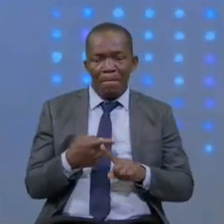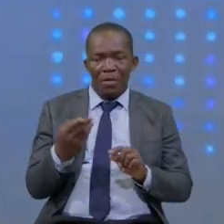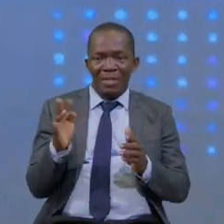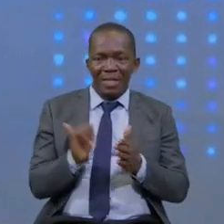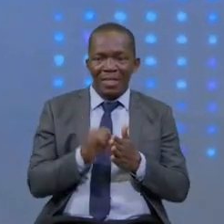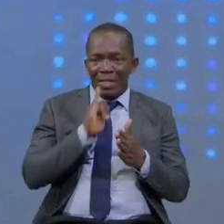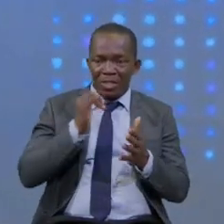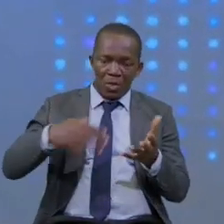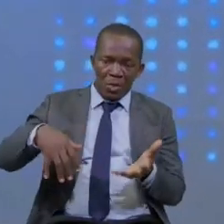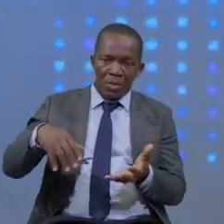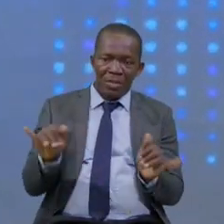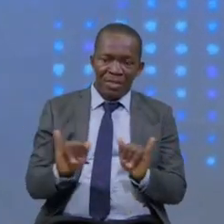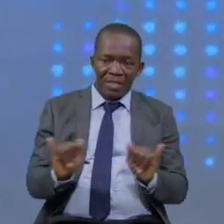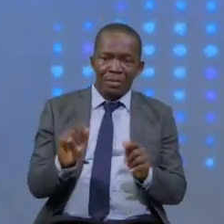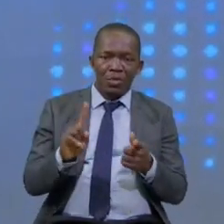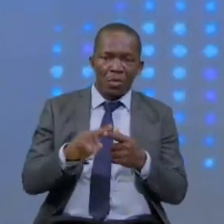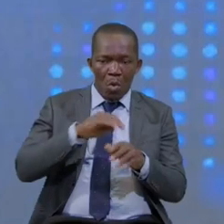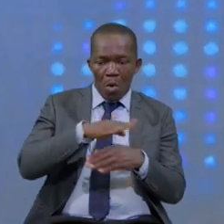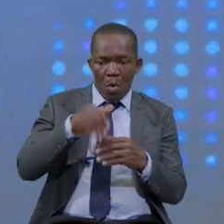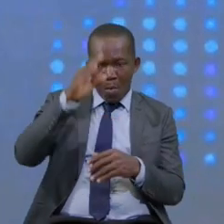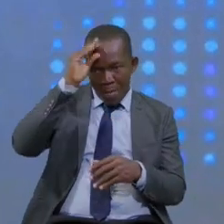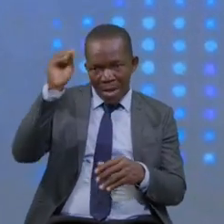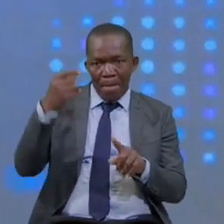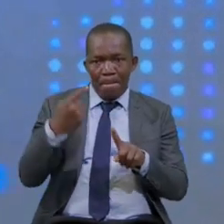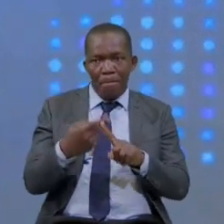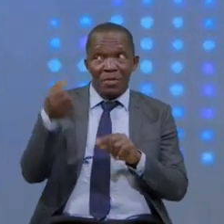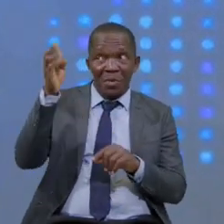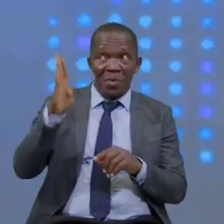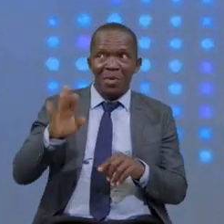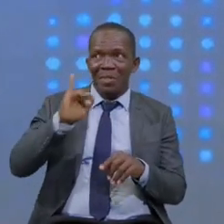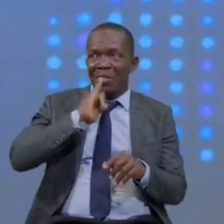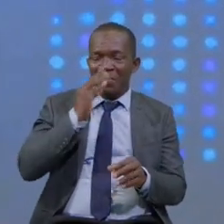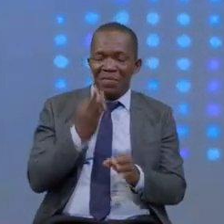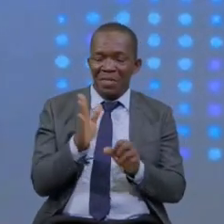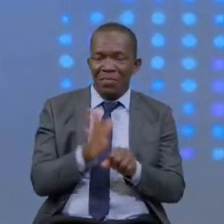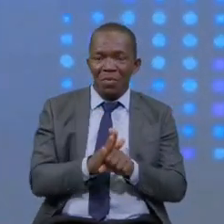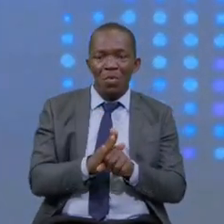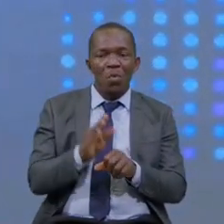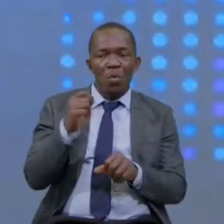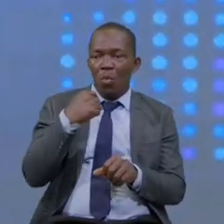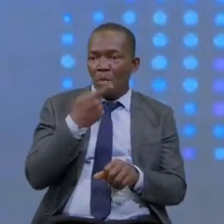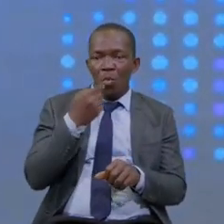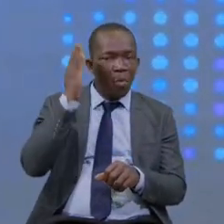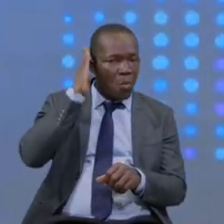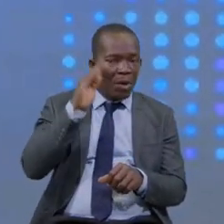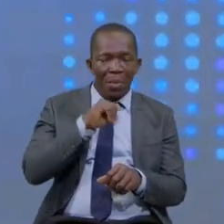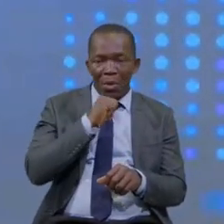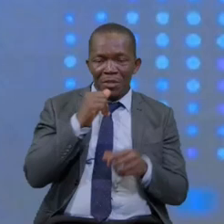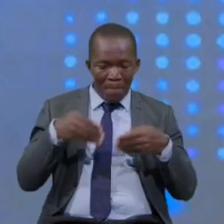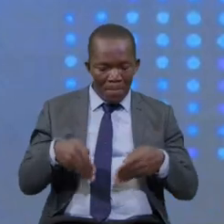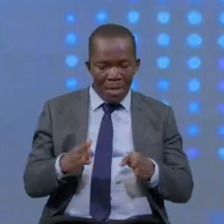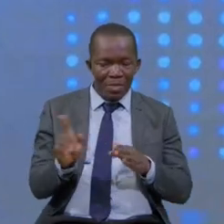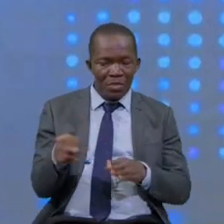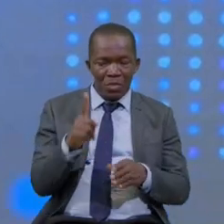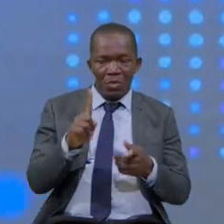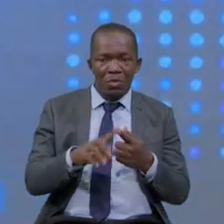fidèle. Dieu est fidèle. Et c'est lui qui ne vous laissera pas. Il ne permettra pas que vous soyez tentés au-delà